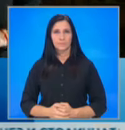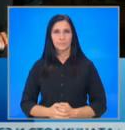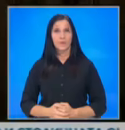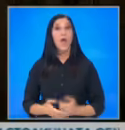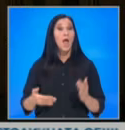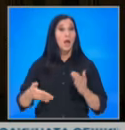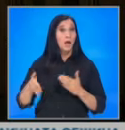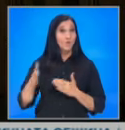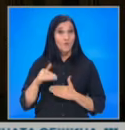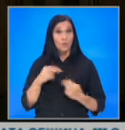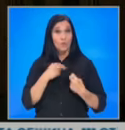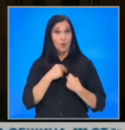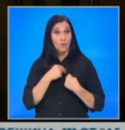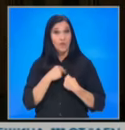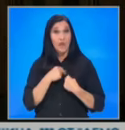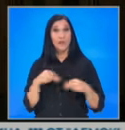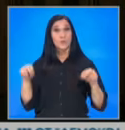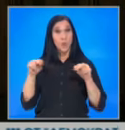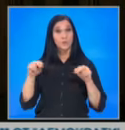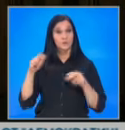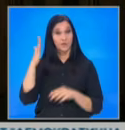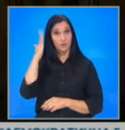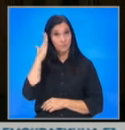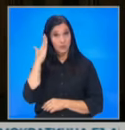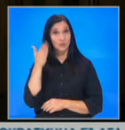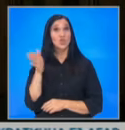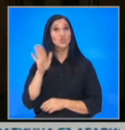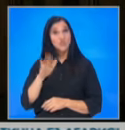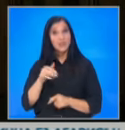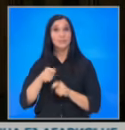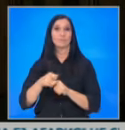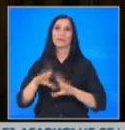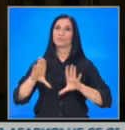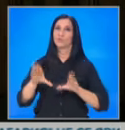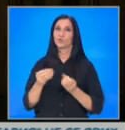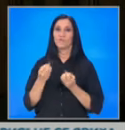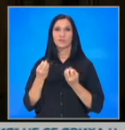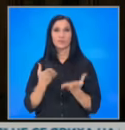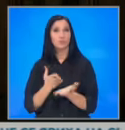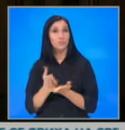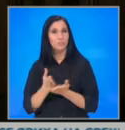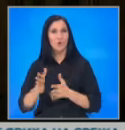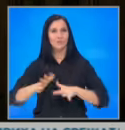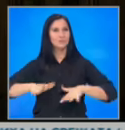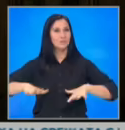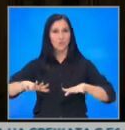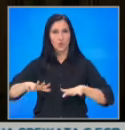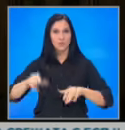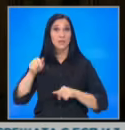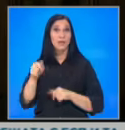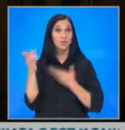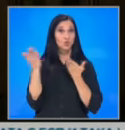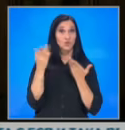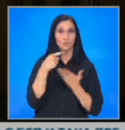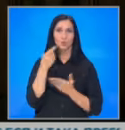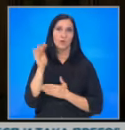Здравейте! Въпреки уверенията на образователният министър, че ще се направи всичко възможно според ситуацията, тази учебна